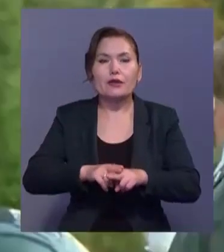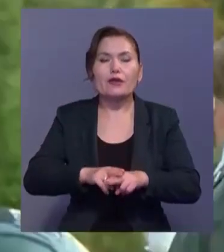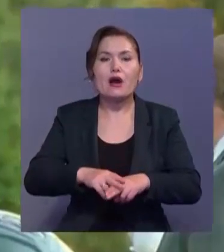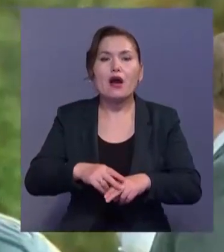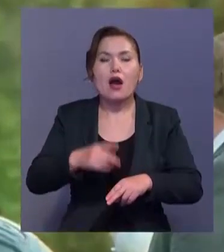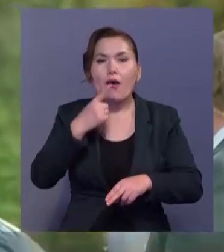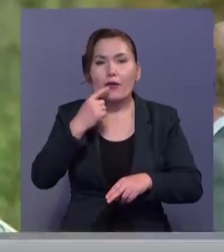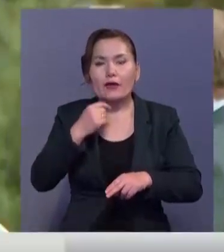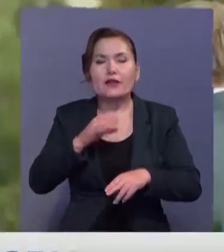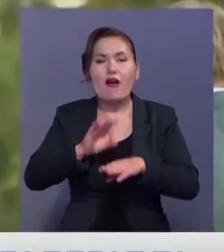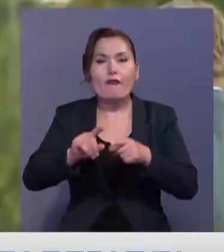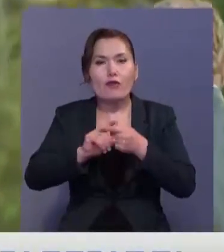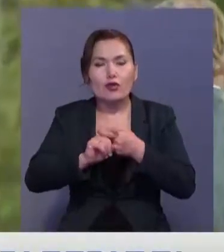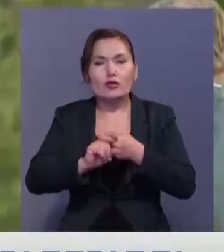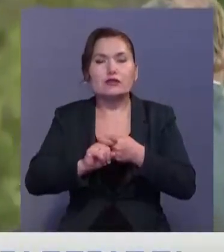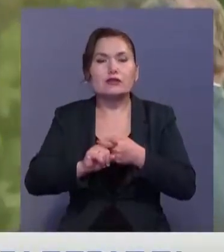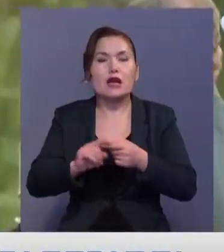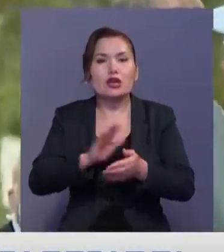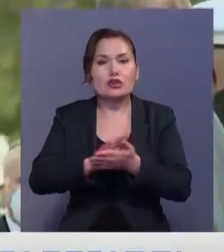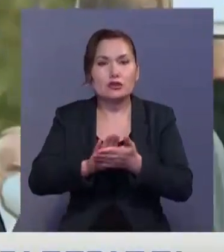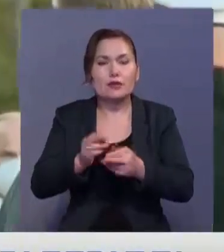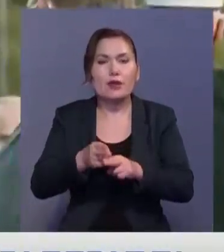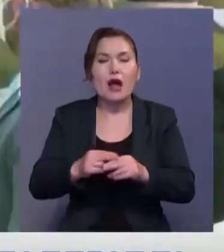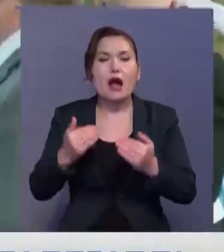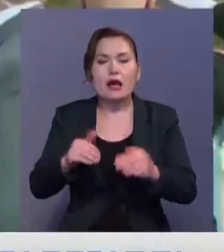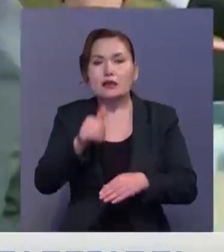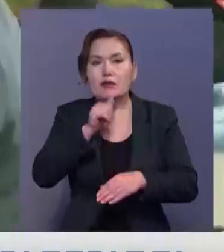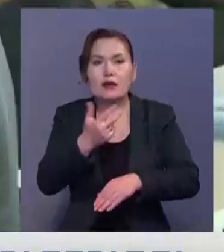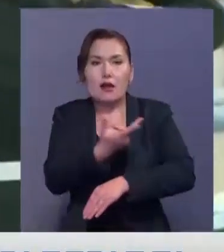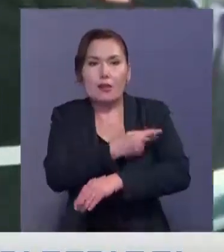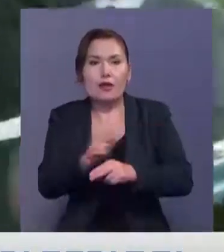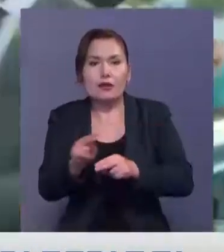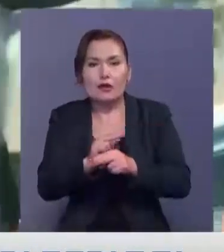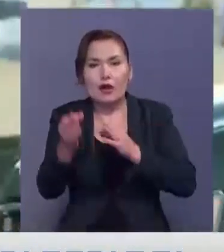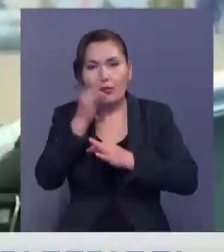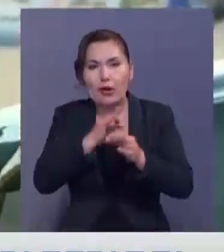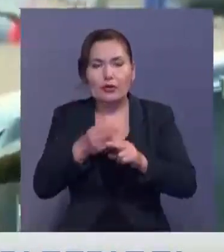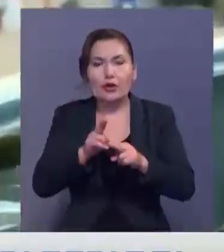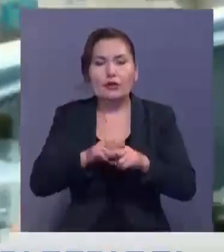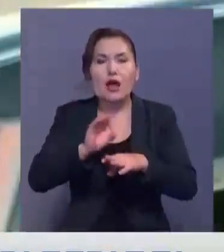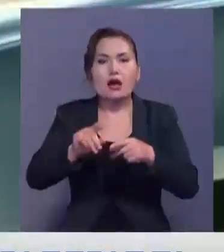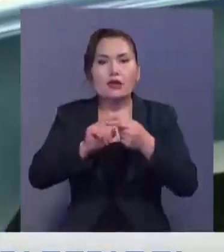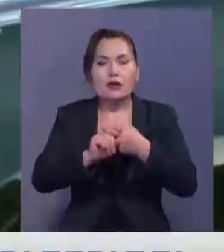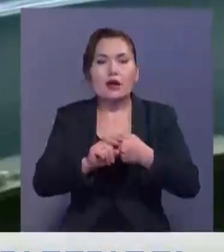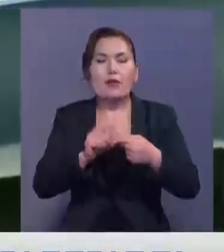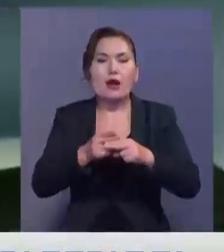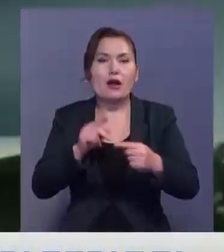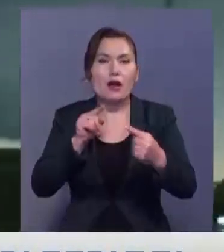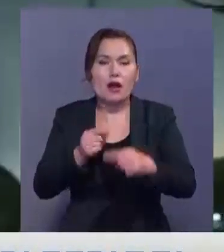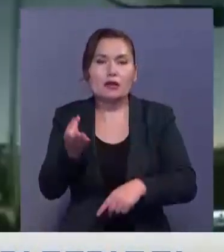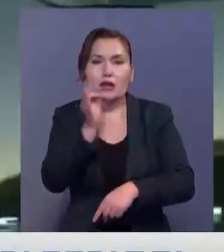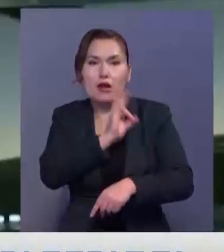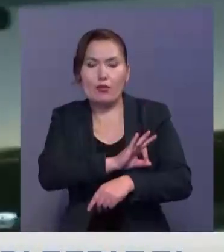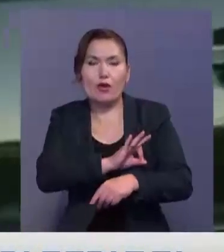қандағы вирусты азайтады екен. Бірақ қазір сынақтың соңғы кезеңіндегі дәрінің жұқпал дертке қарсы тиімділігімен